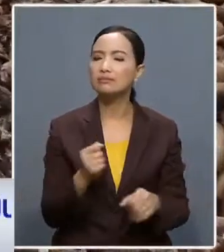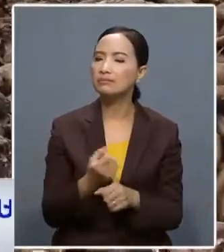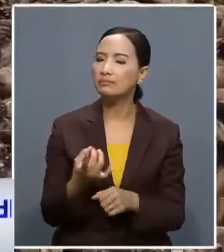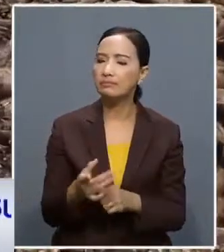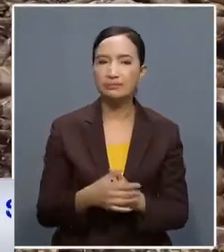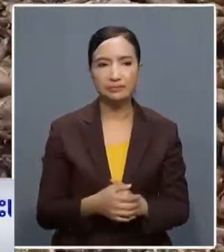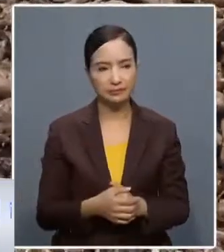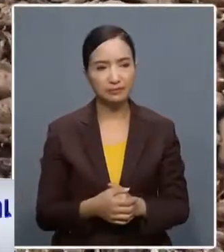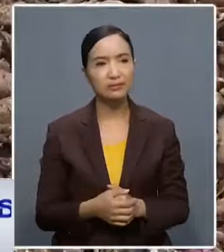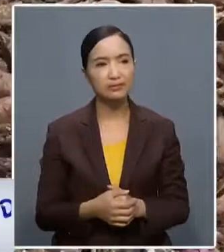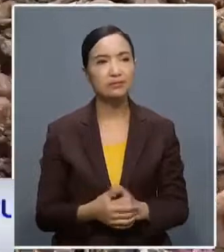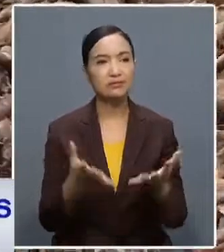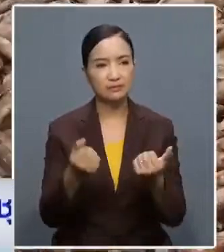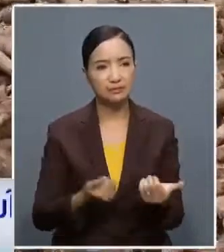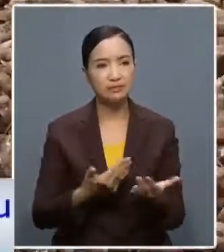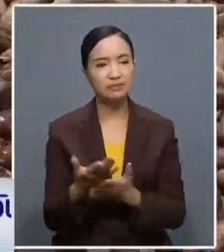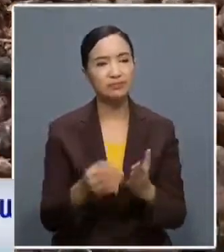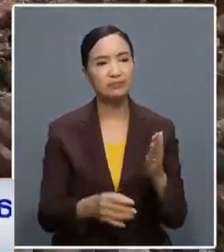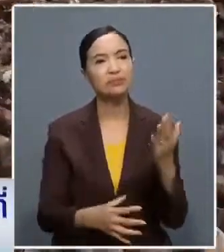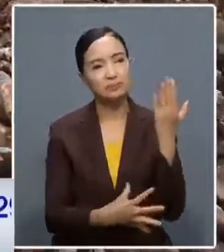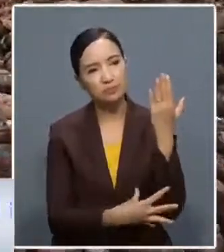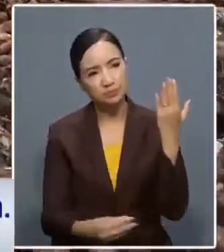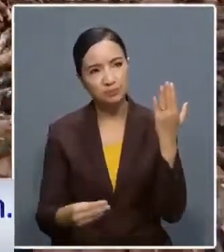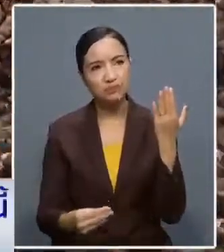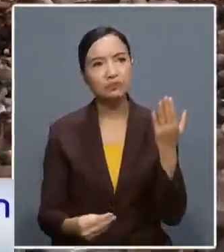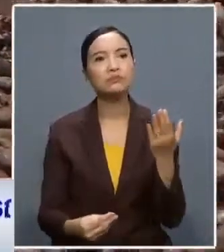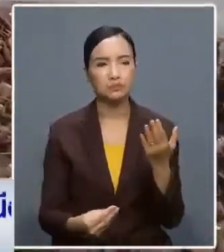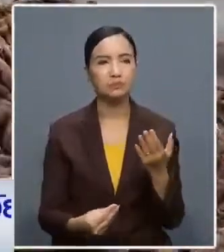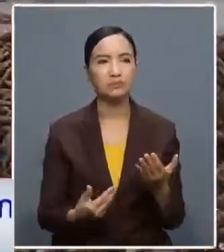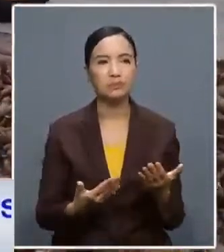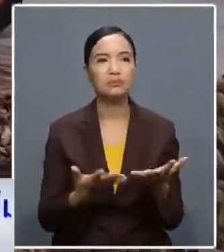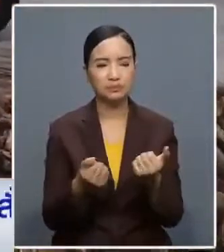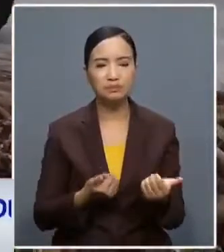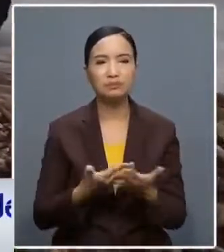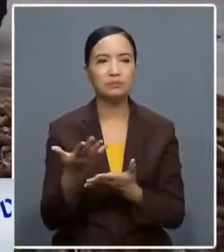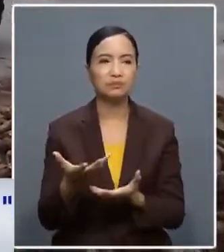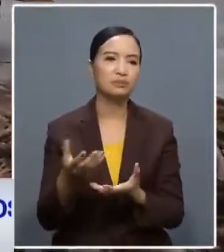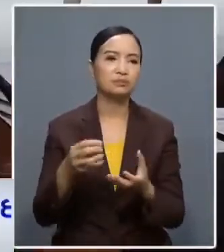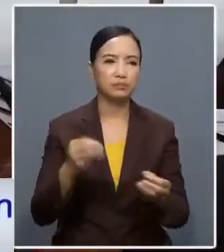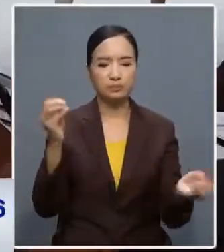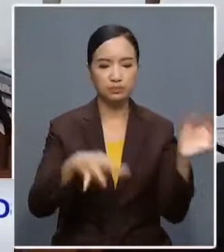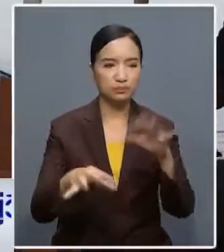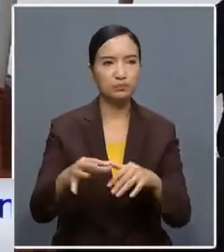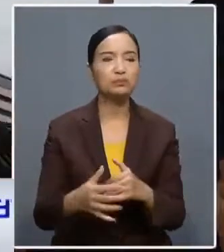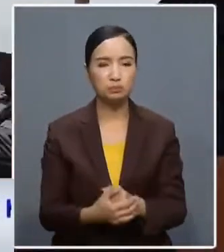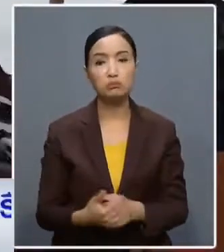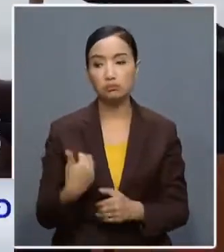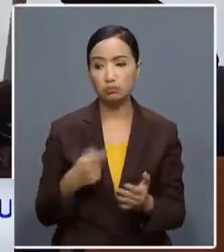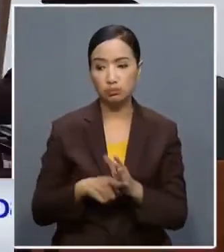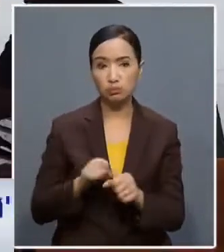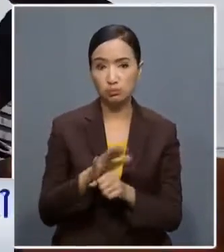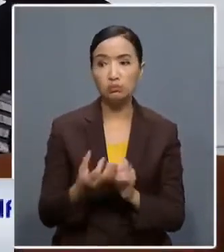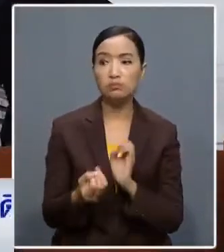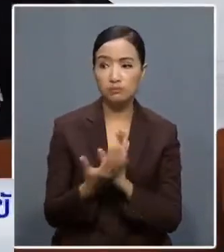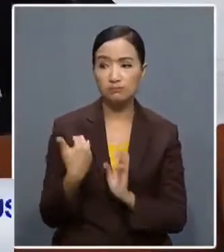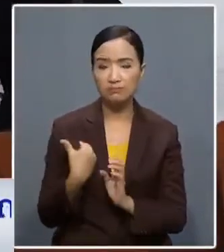อันนี้เอาไว้รับซื้อพืชไร่ช่วงนี้ก็จะเป็นมันสำปะหลัง ตอนนี้ช่วงโควิดเนี่ยเป็นยังไงบ้างครับท่านผู้ใหญ่ฮะ ก็มีผลกระทบเหมือนกันนะคะ